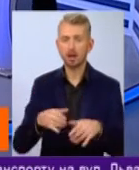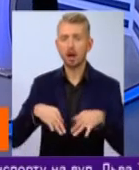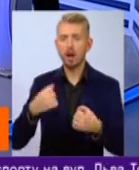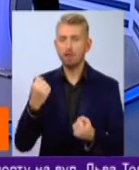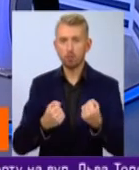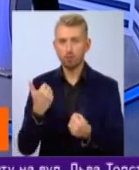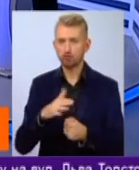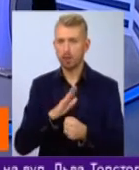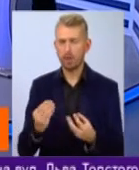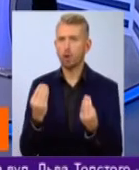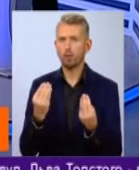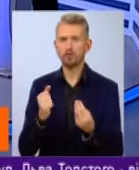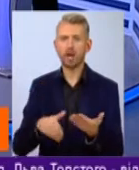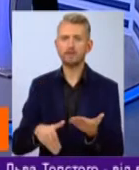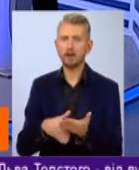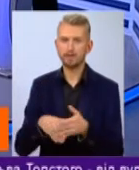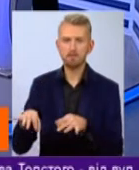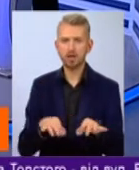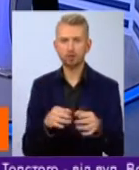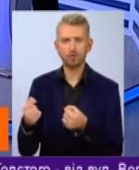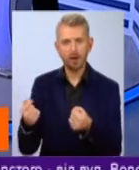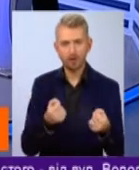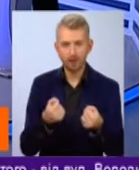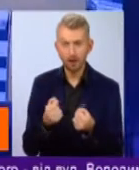не розкіш, а засіб пересування, але